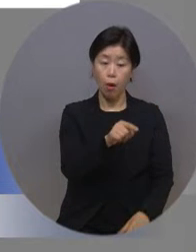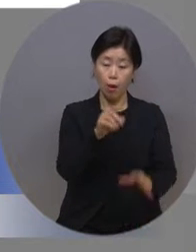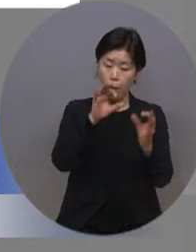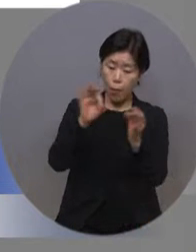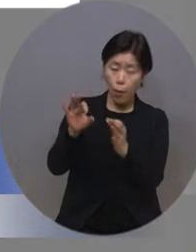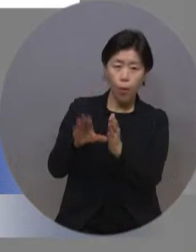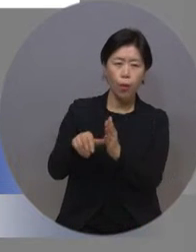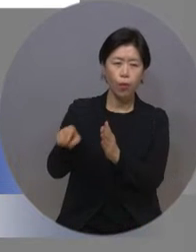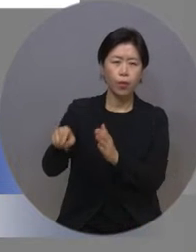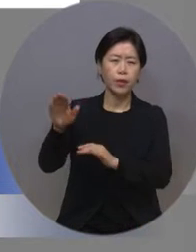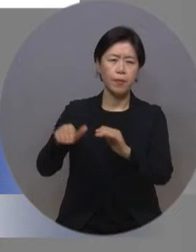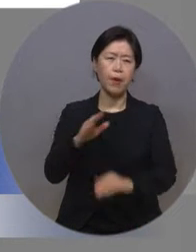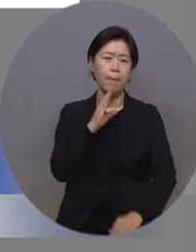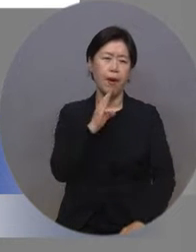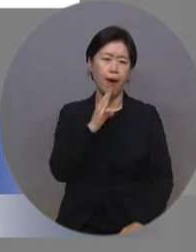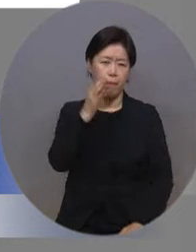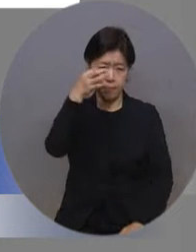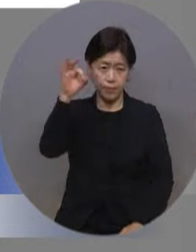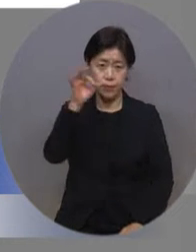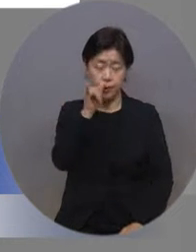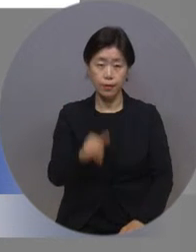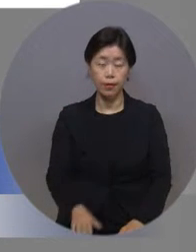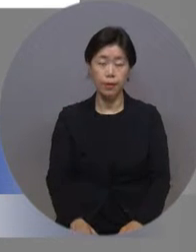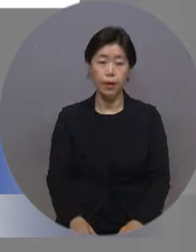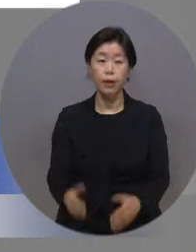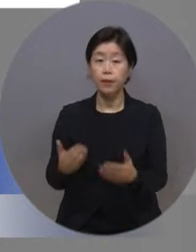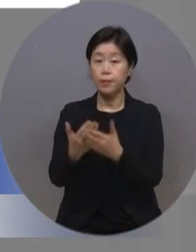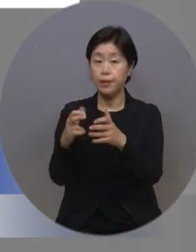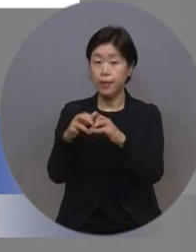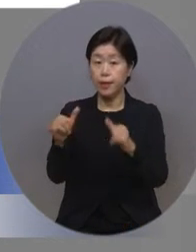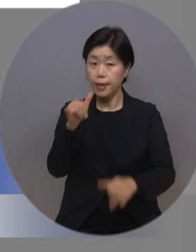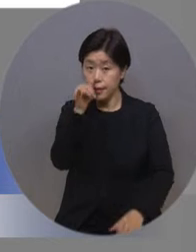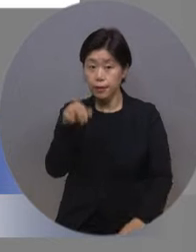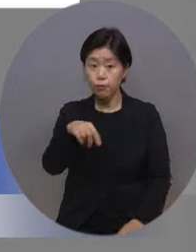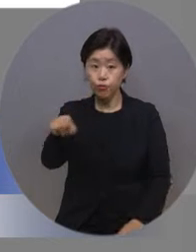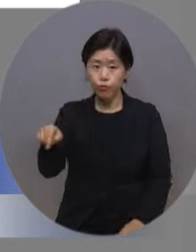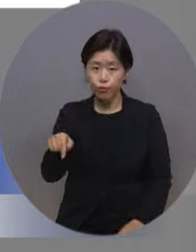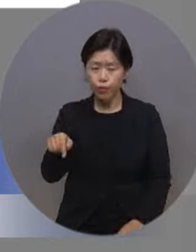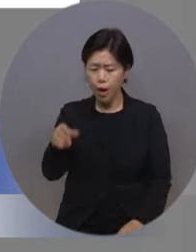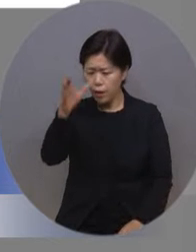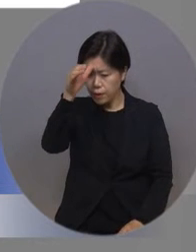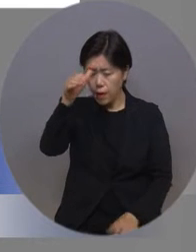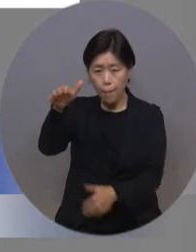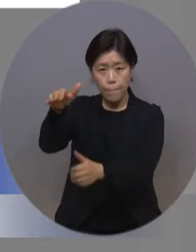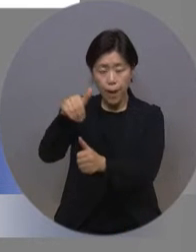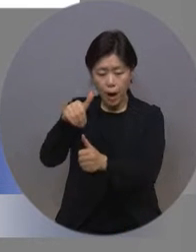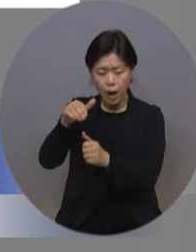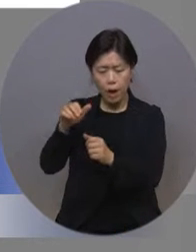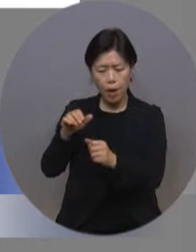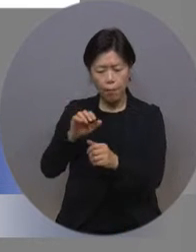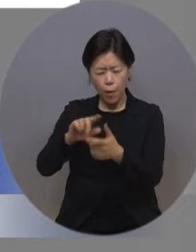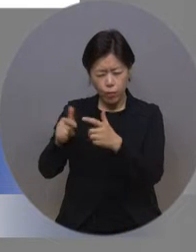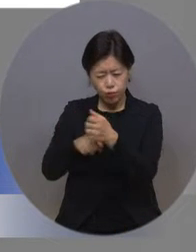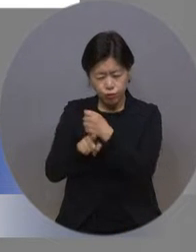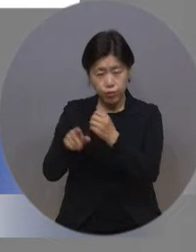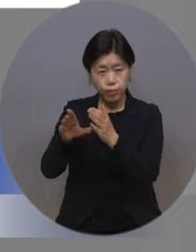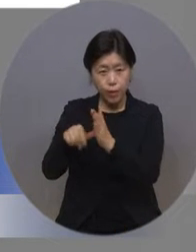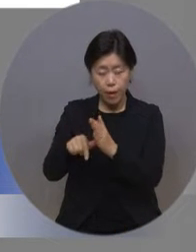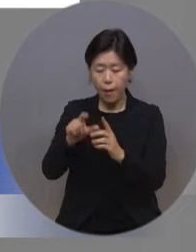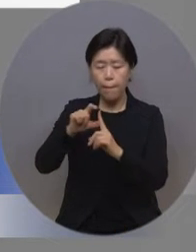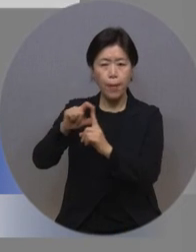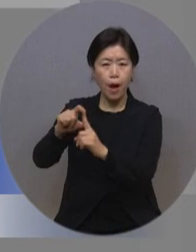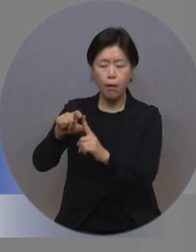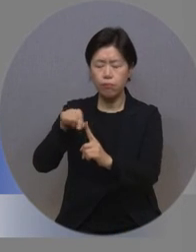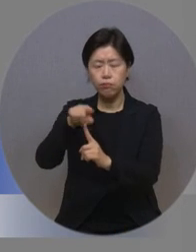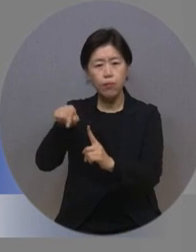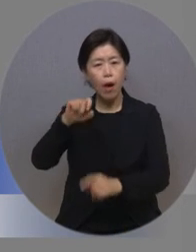내놓았는데요이 발달장애가 있는 경우 수사 절차상 용어 이해가 어렵고 범죄 혐의를 소명하는데 한계가 있을